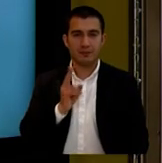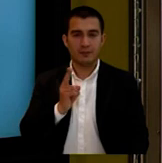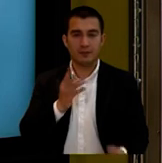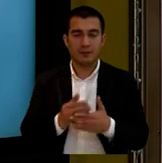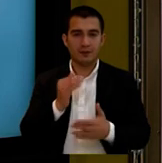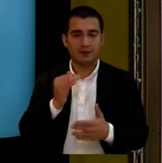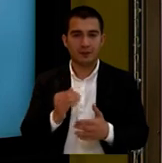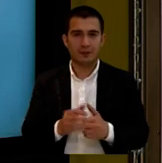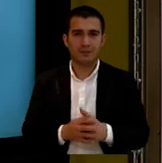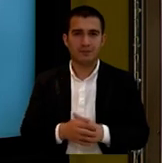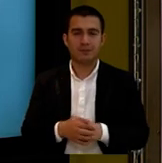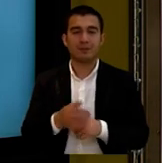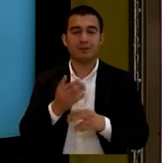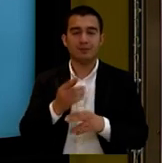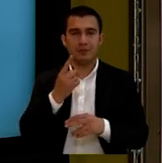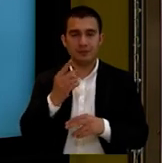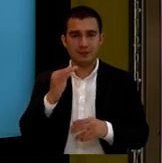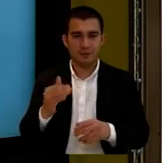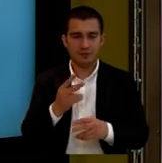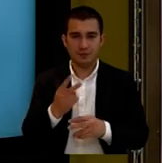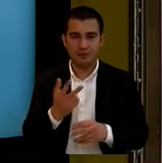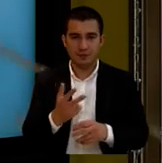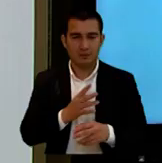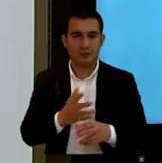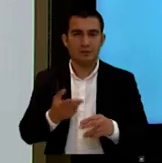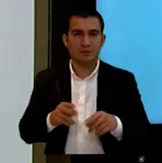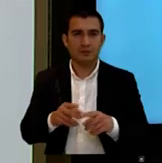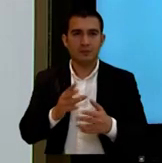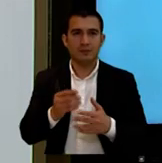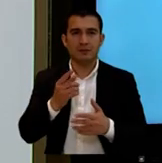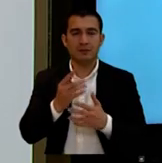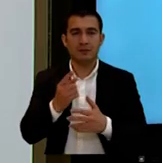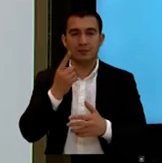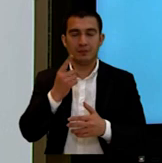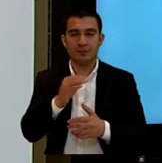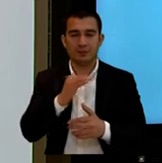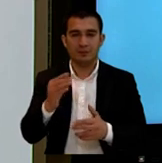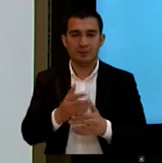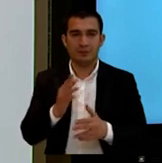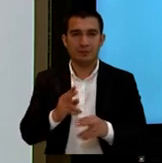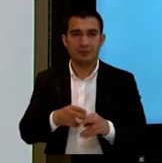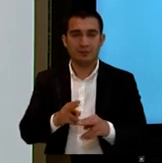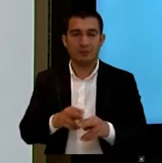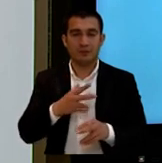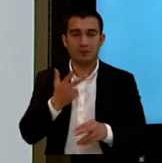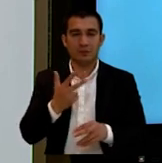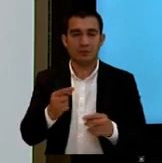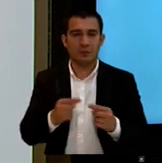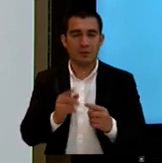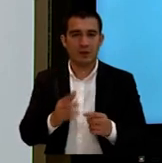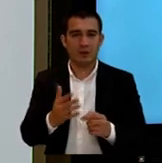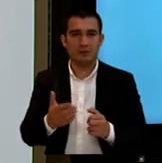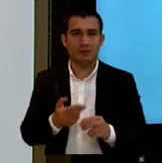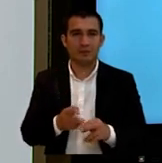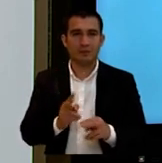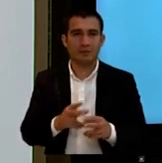fi 1 taqsim ildiz ostida 3 edi. 1 taqsim kosinus kvadrat fi 3 ga teng bo'ladi. Demak,